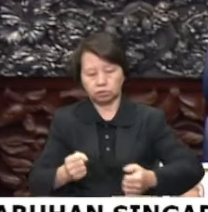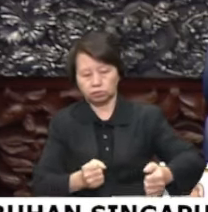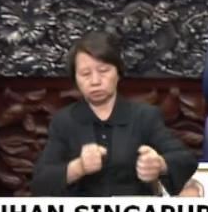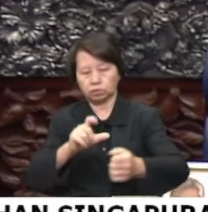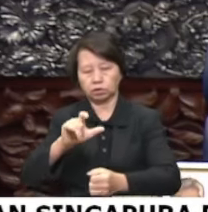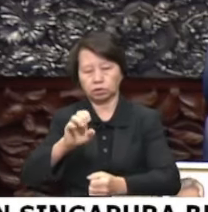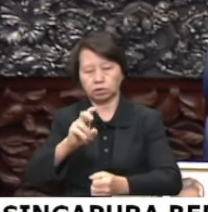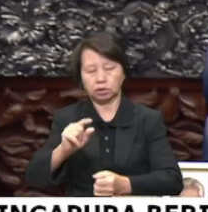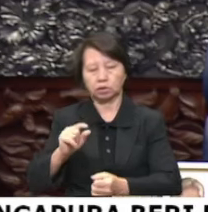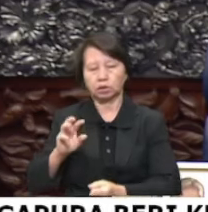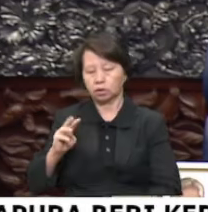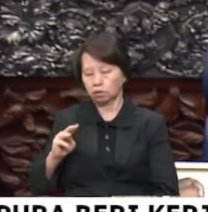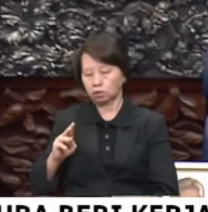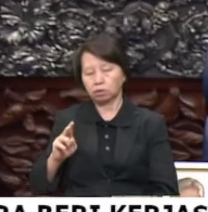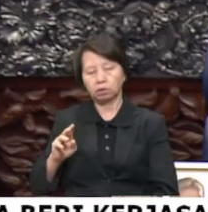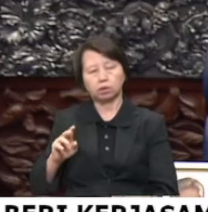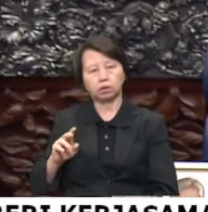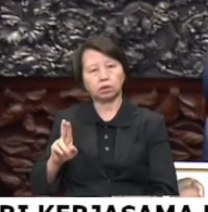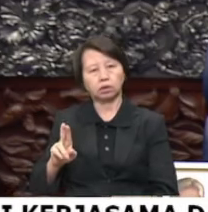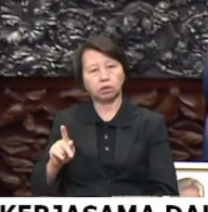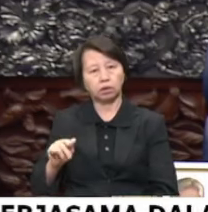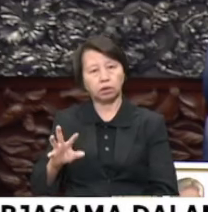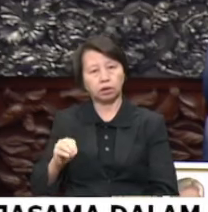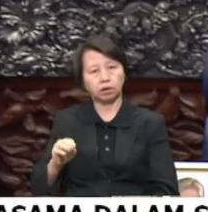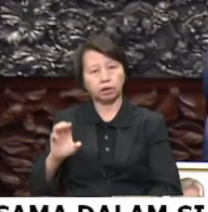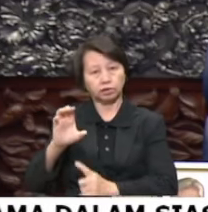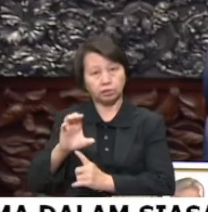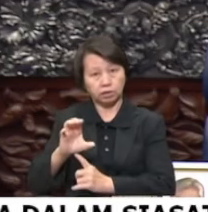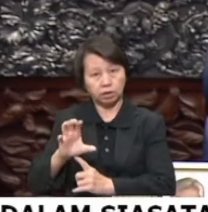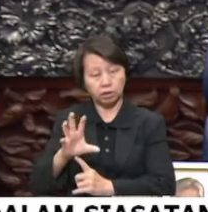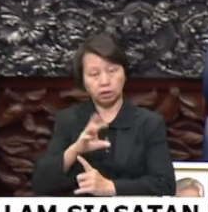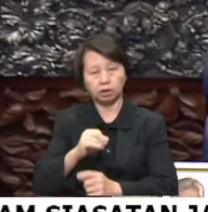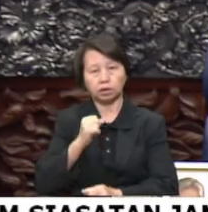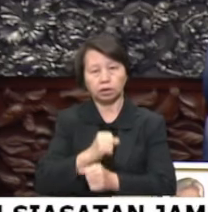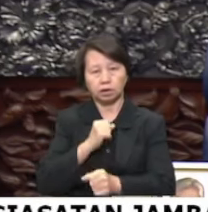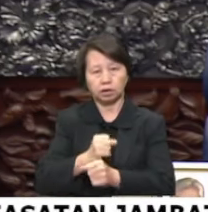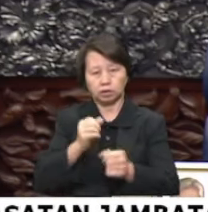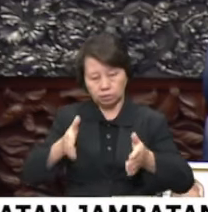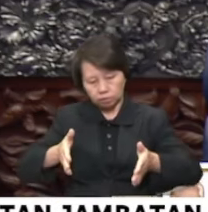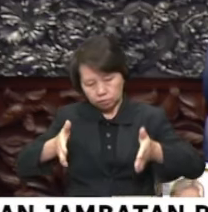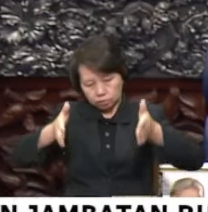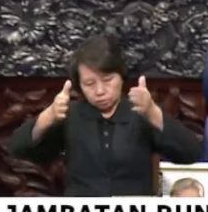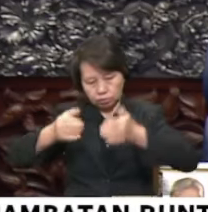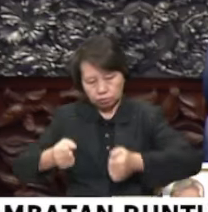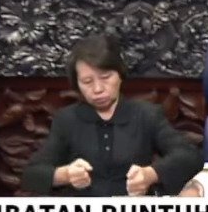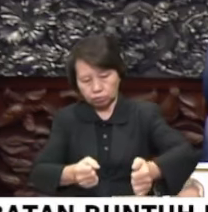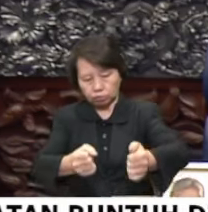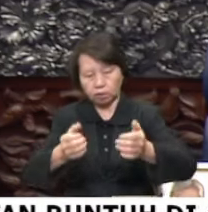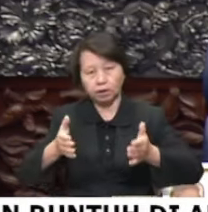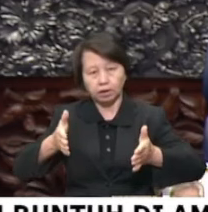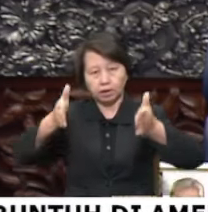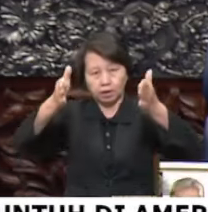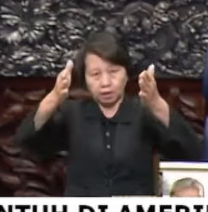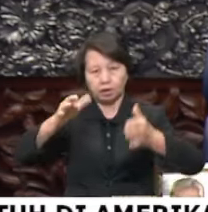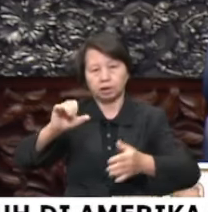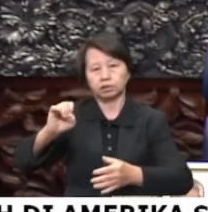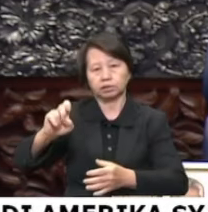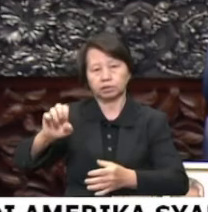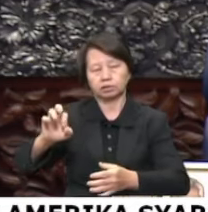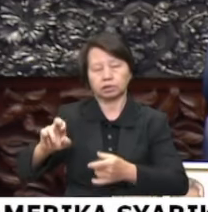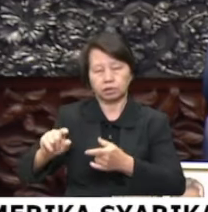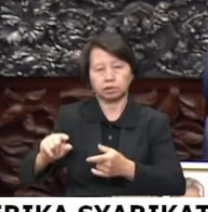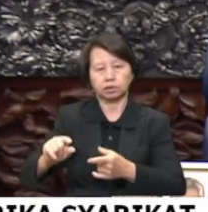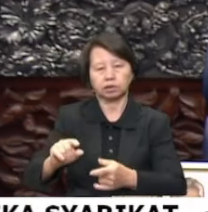Bukit Ceras, daerah Hulu Langat. Yang kedua, kerja-kerja pengukuhan dan penstabilan tebing Sungai Sering serta kerja-kerja berkaitan